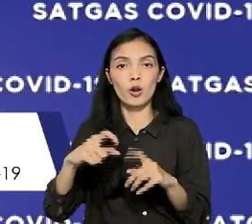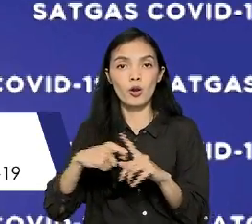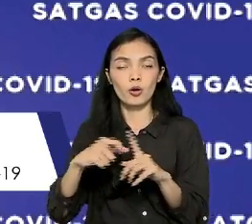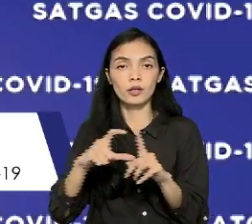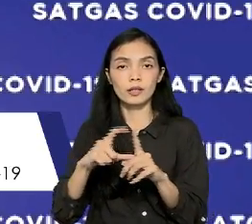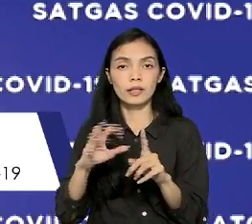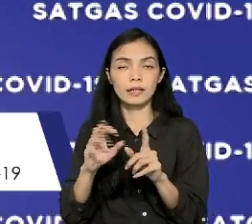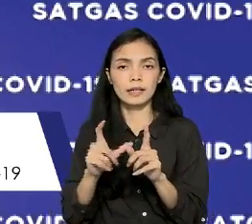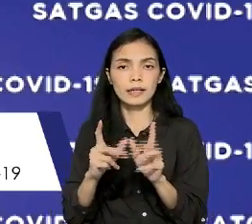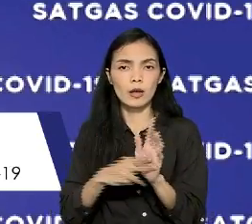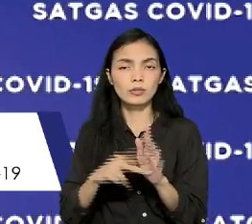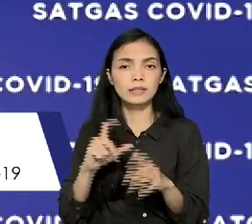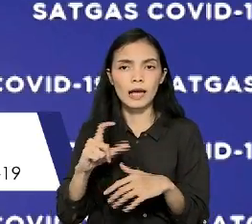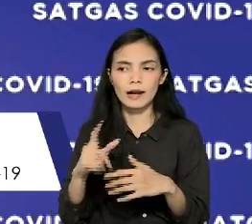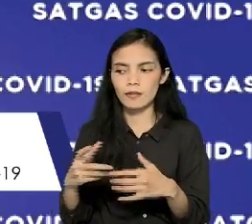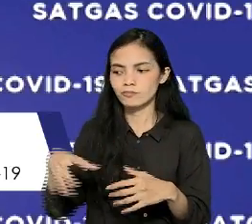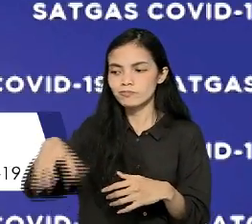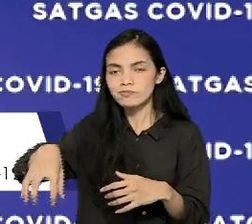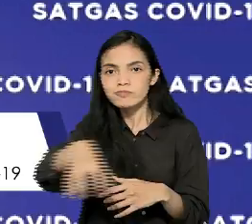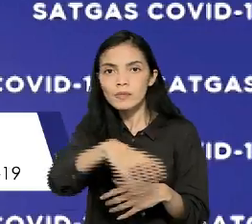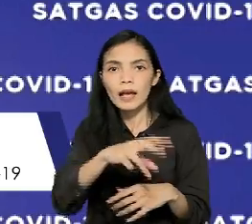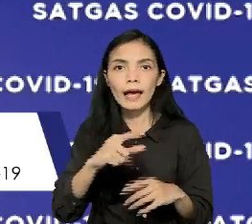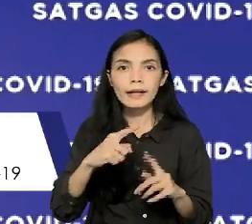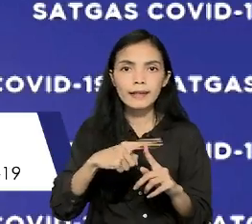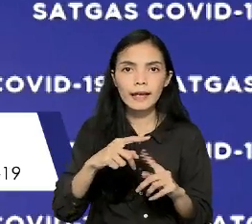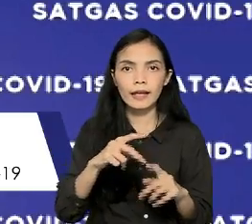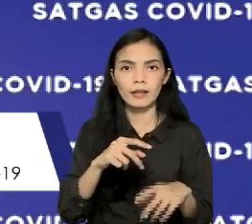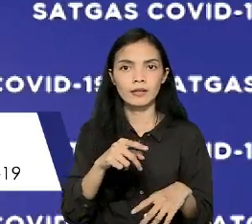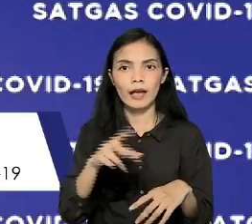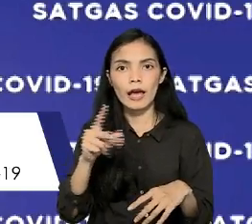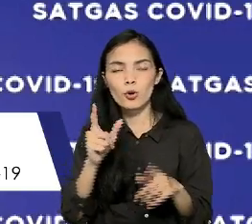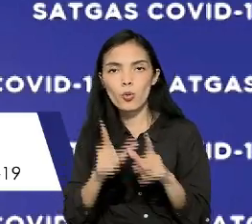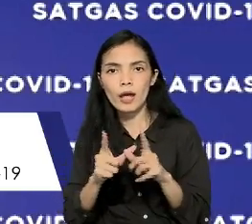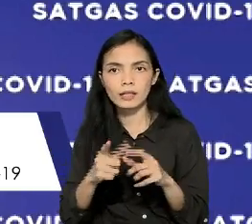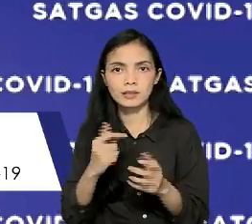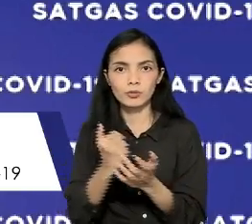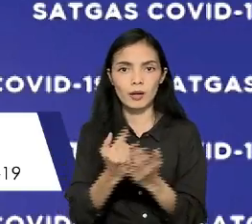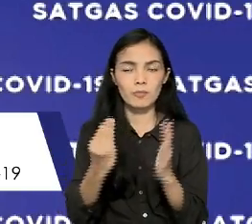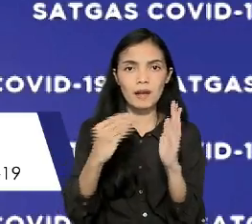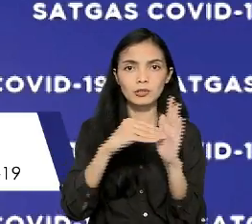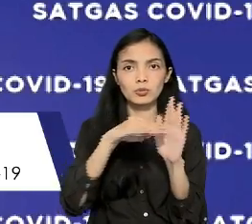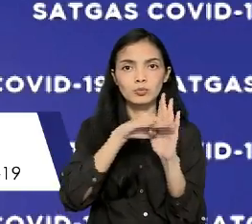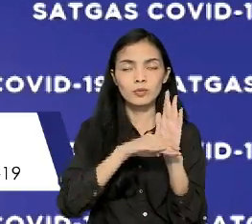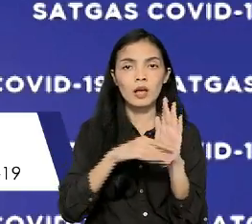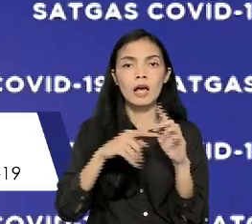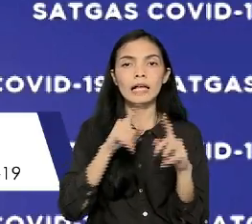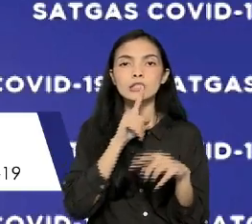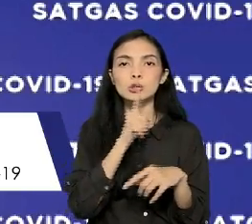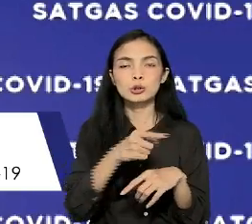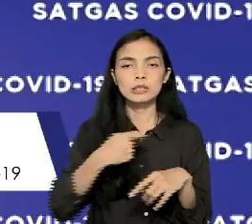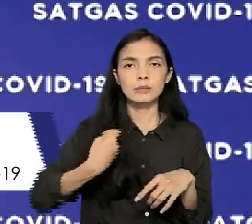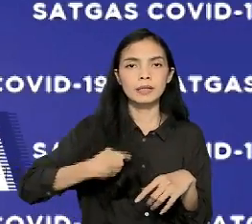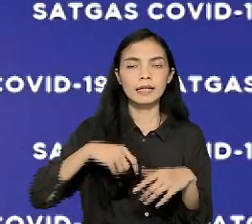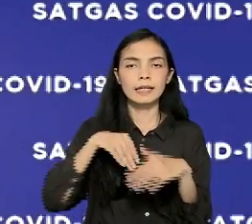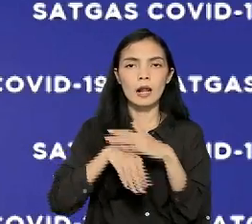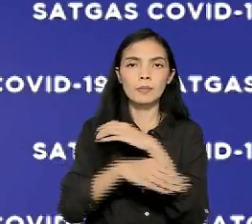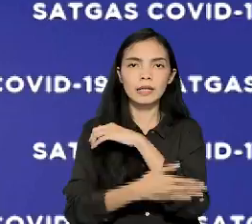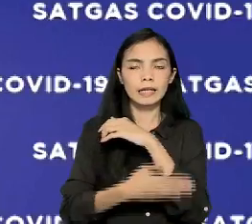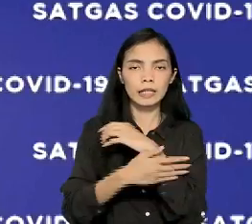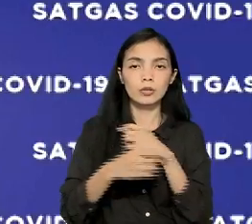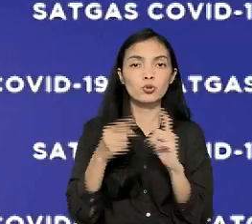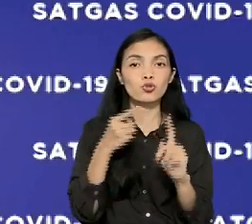tingkat RT dan tetap diatur dalam instruksi Menteri Dalam Negeri untuk membatasi kegiatan masyarakat secara